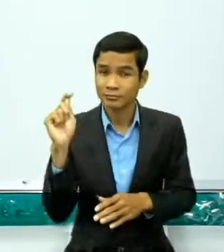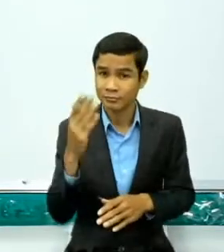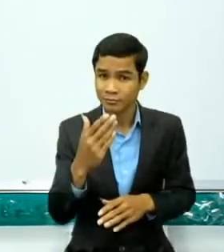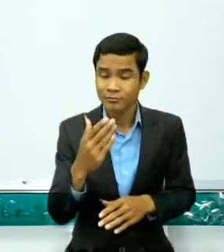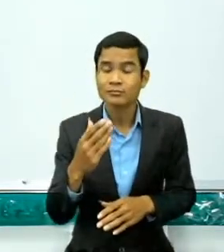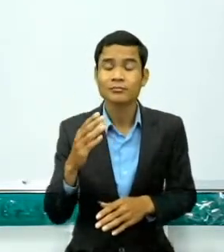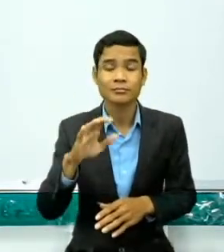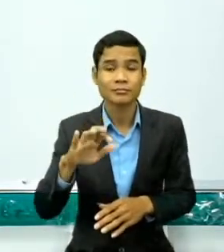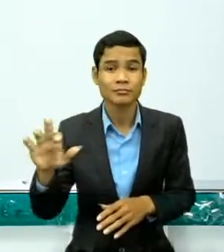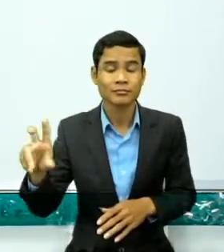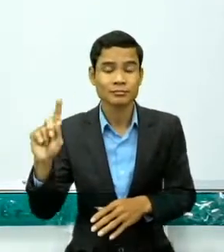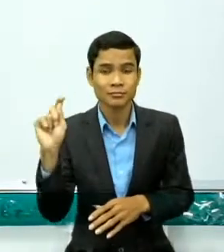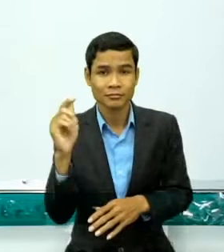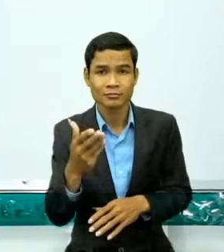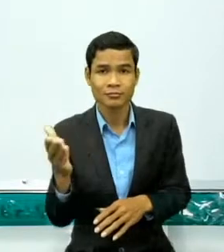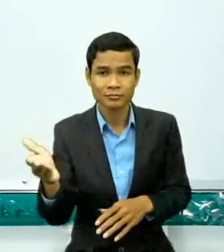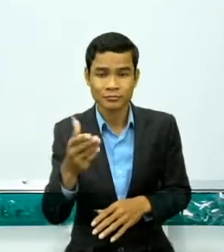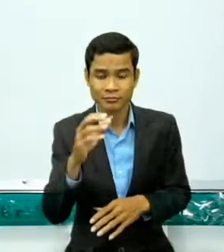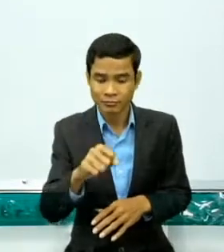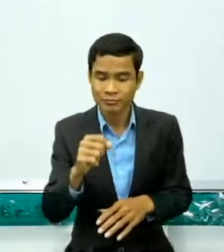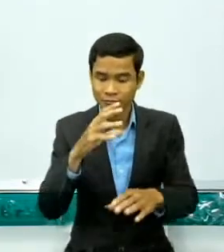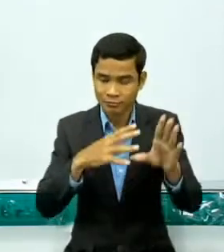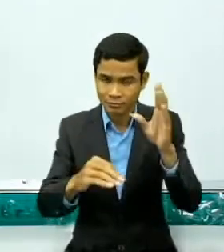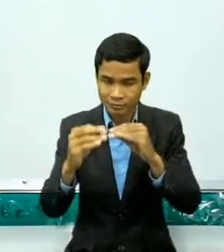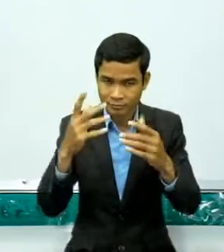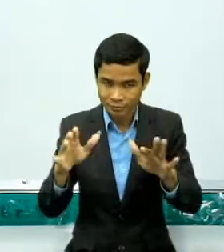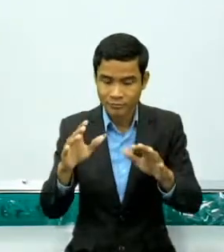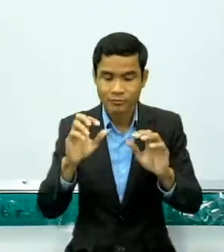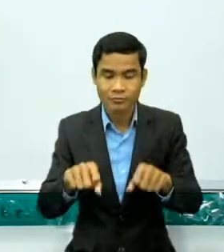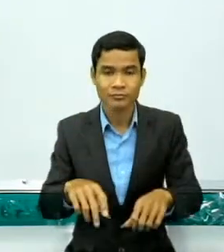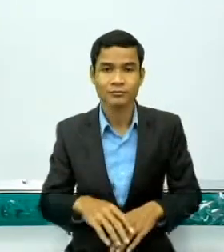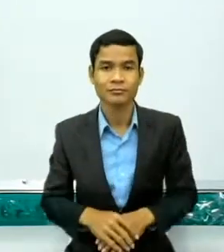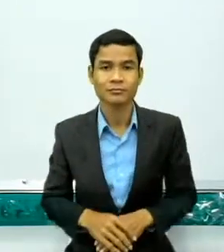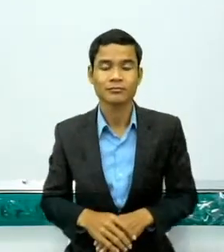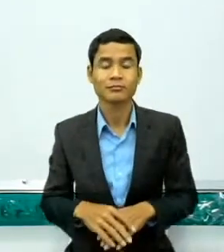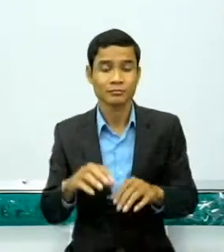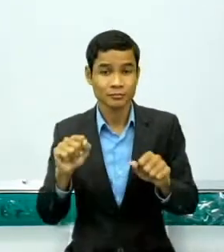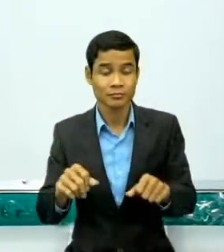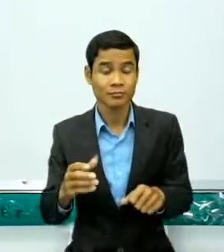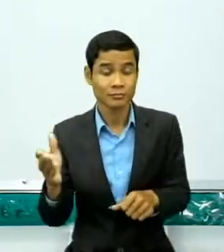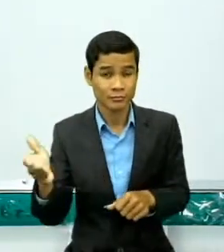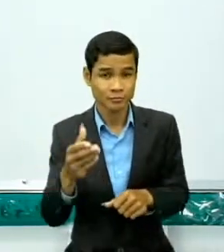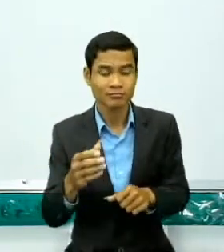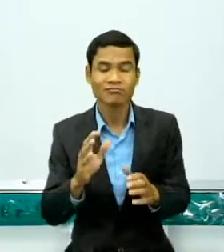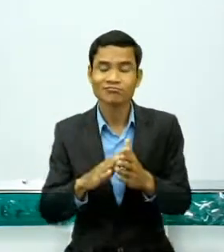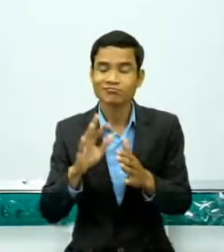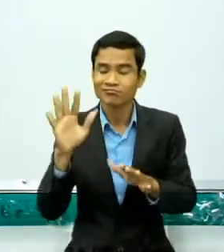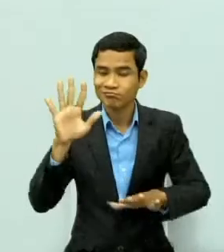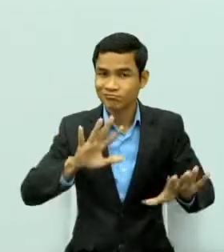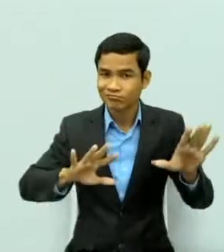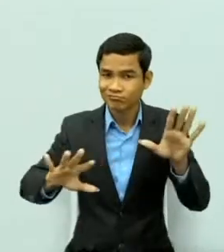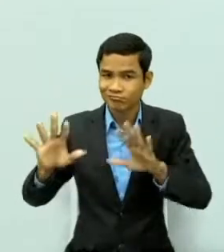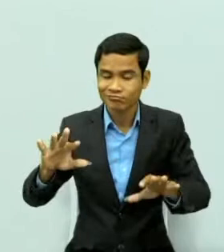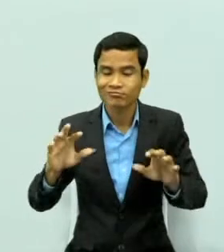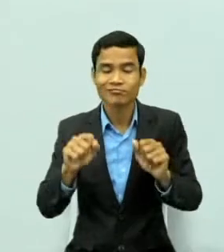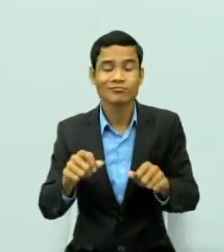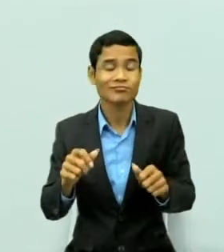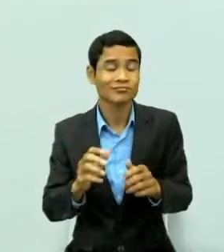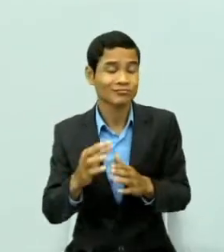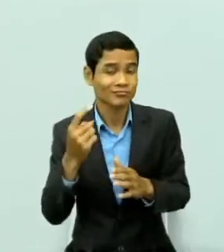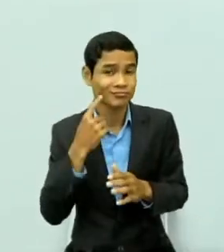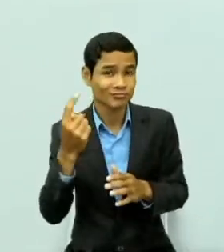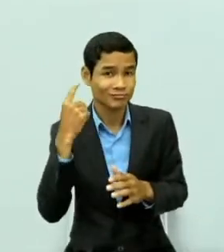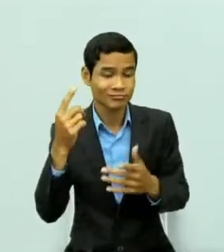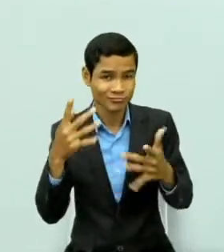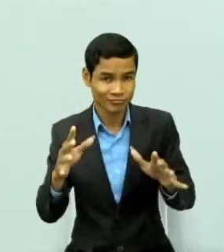ររូបភាពដែលយើងបានរៀនកាលពីថ្ងៃមុនរួចហើយកូនណោះចាហើយក៏បានធ្វើសញ្ញា ចាកាលពីថ្ងៃមុន